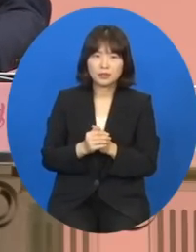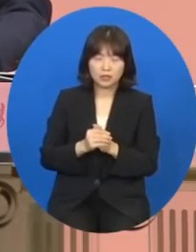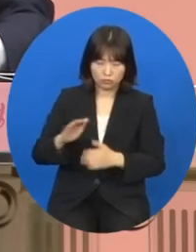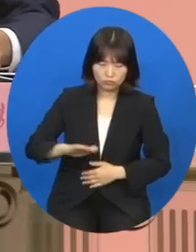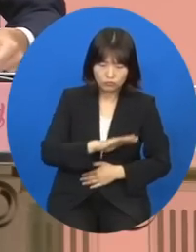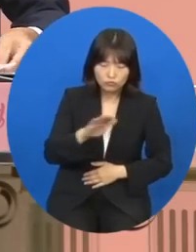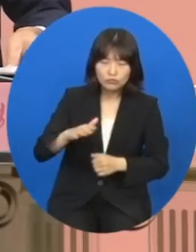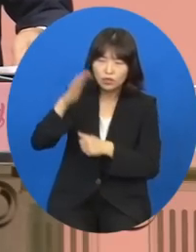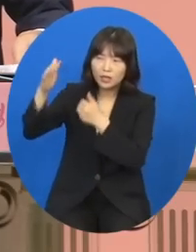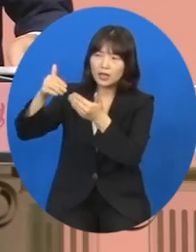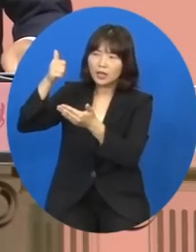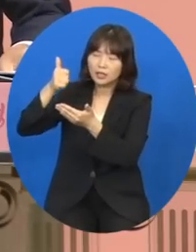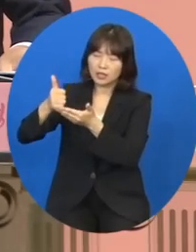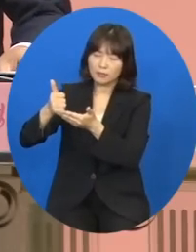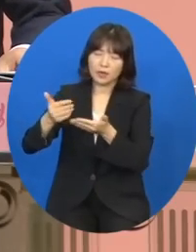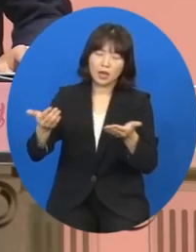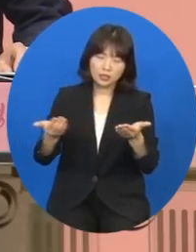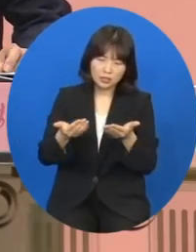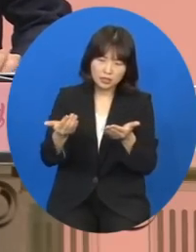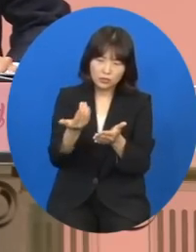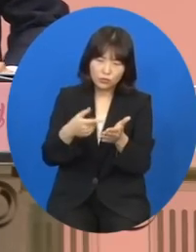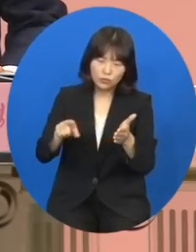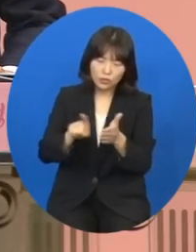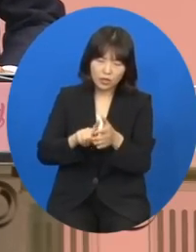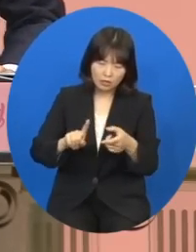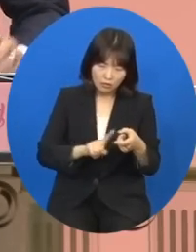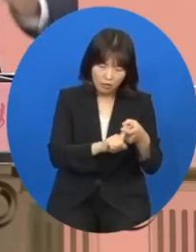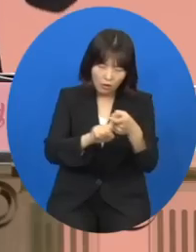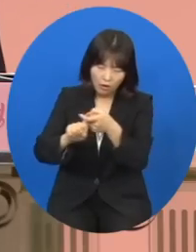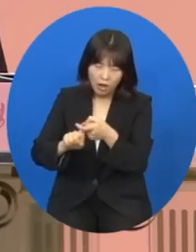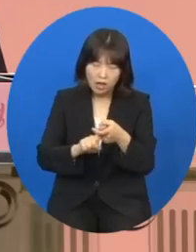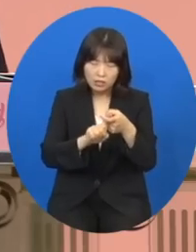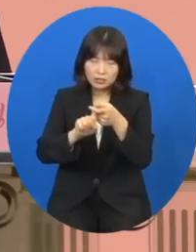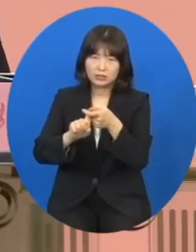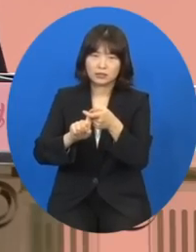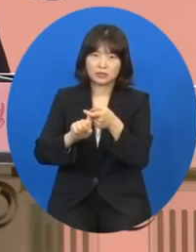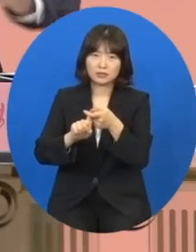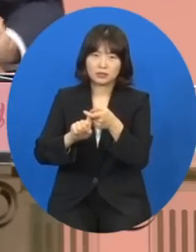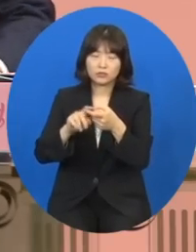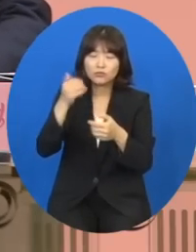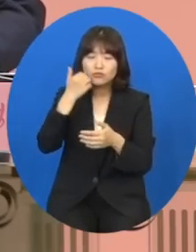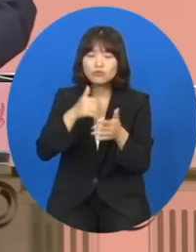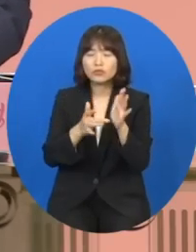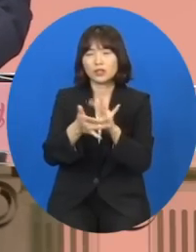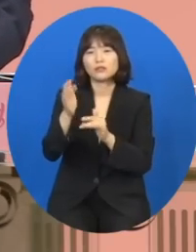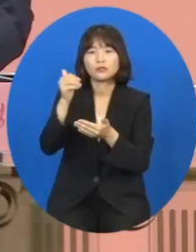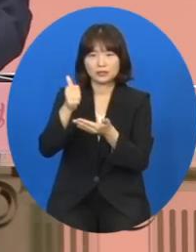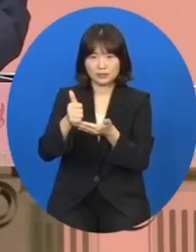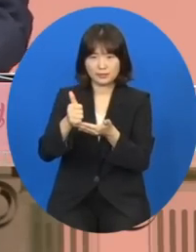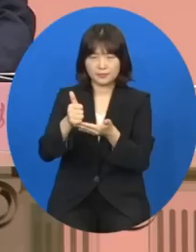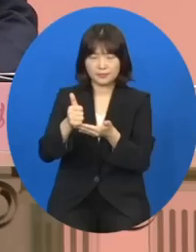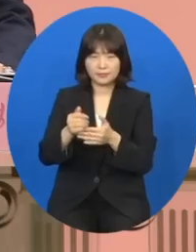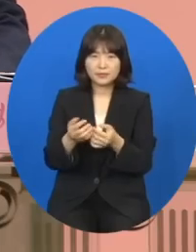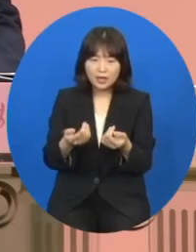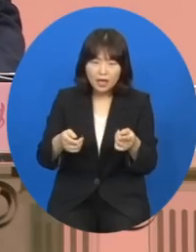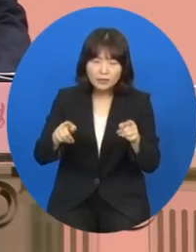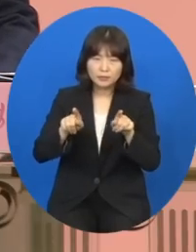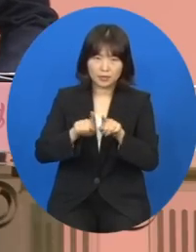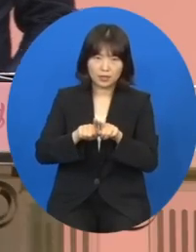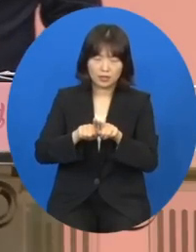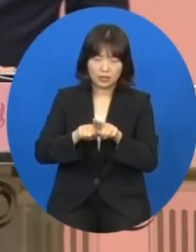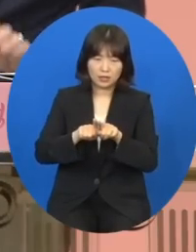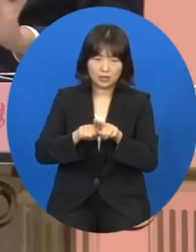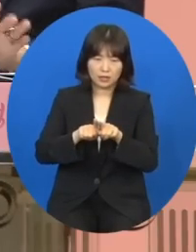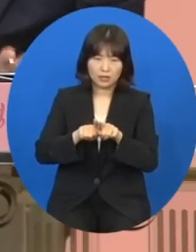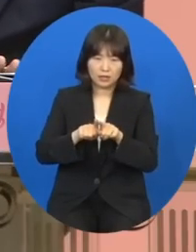하나님의 일을 하도록 연합 시키는 분이십니다 저쪽에 특히 하더라 함께 하도록 주님께서 부르고